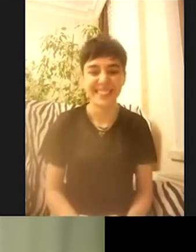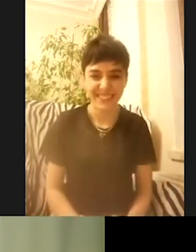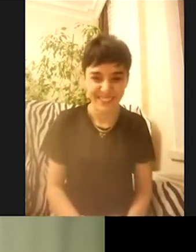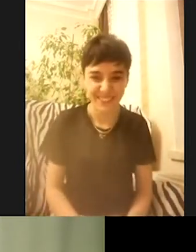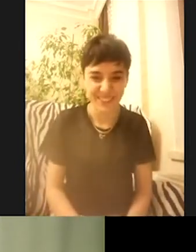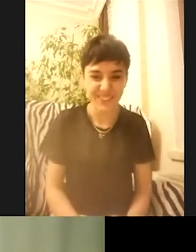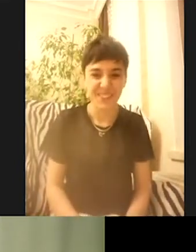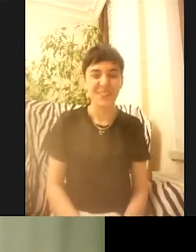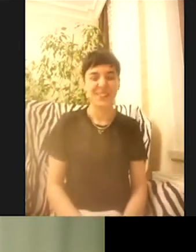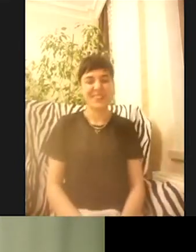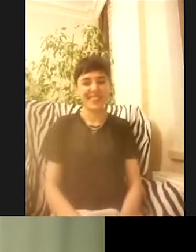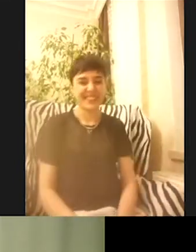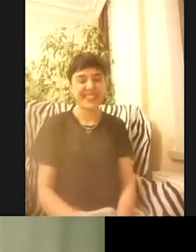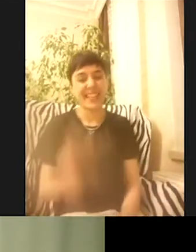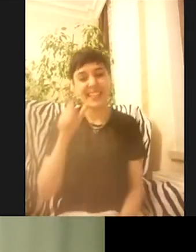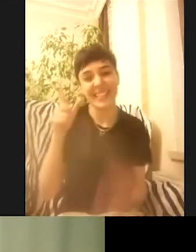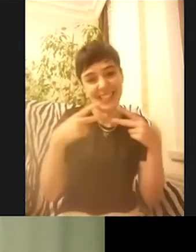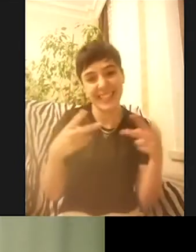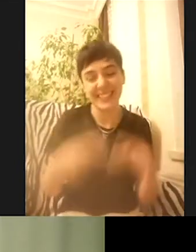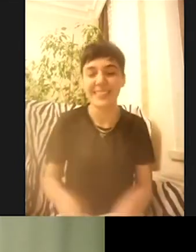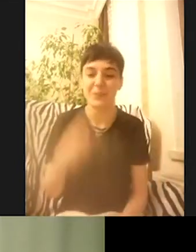bakalım sesini aç. Belki duyarız şimdi.